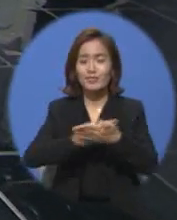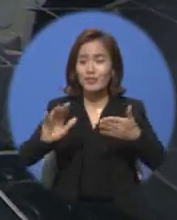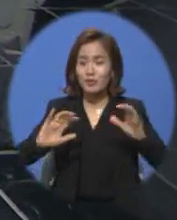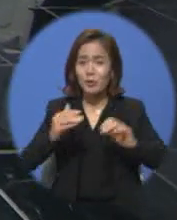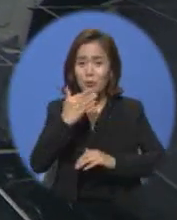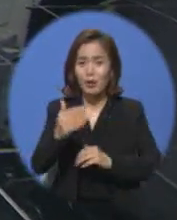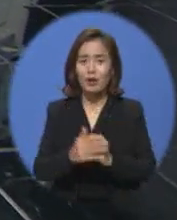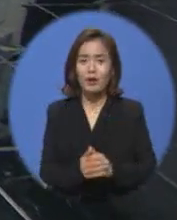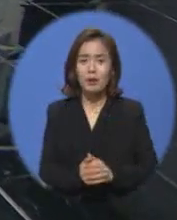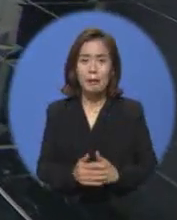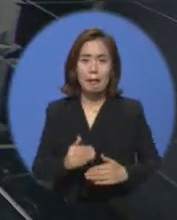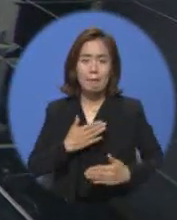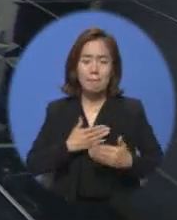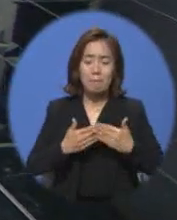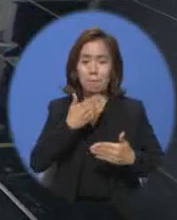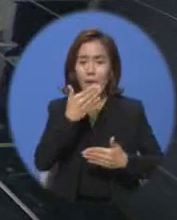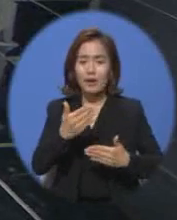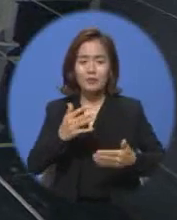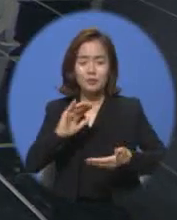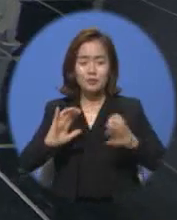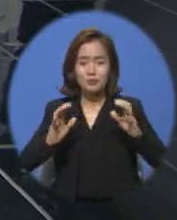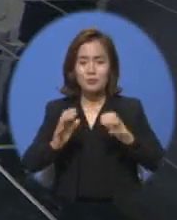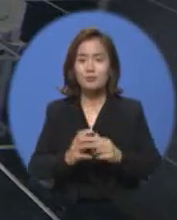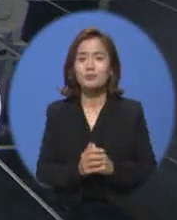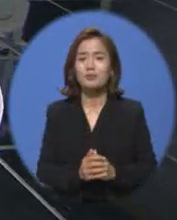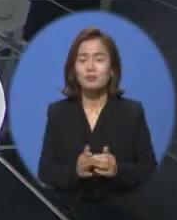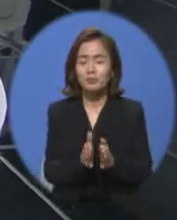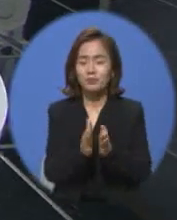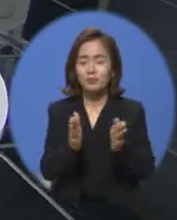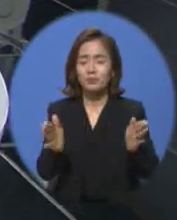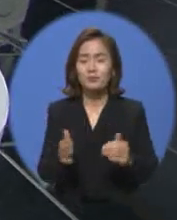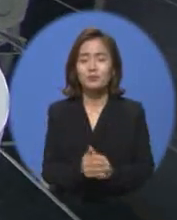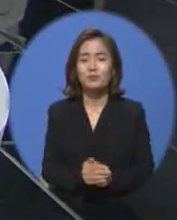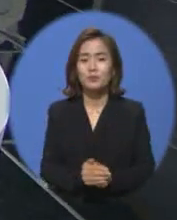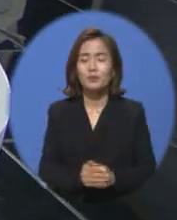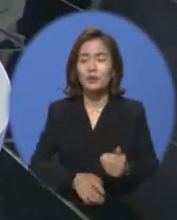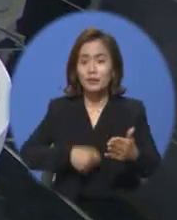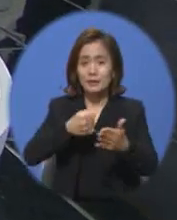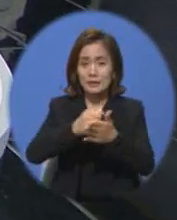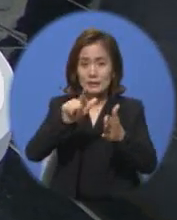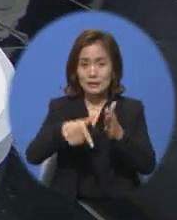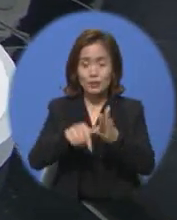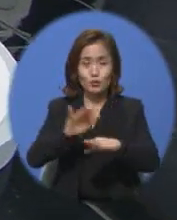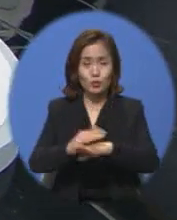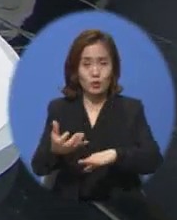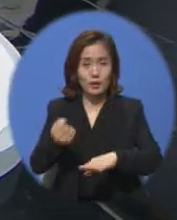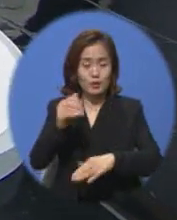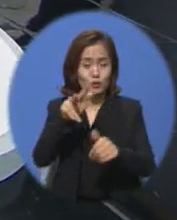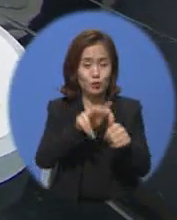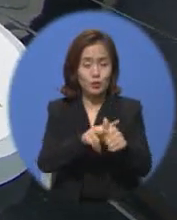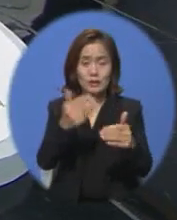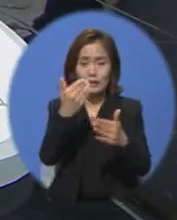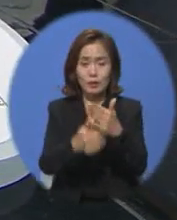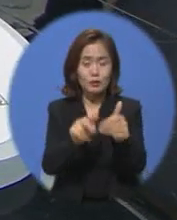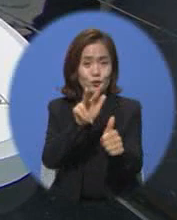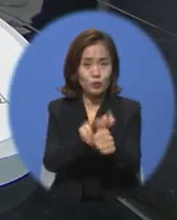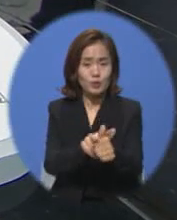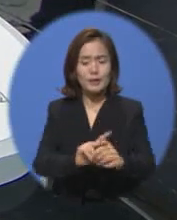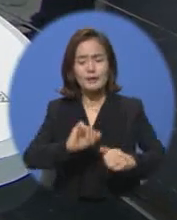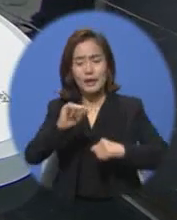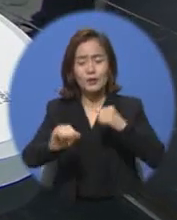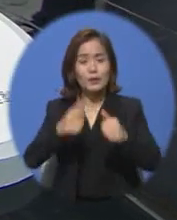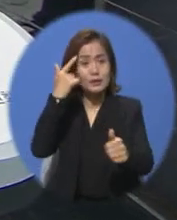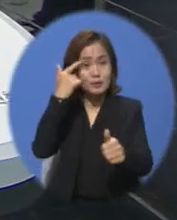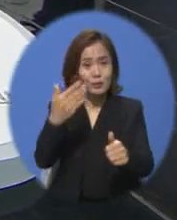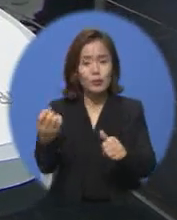열띤토론이펼쳐지기를기대합니다 .예.주어진시간동안 발언권을가진후보자는 다른